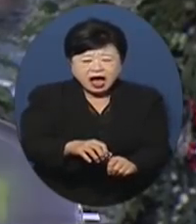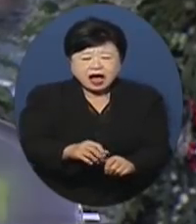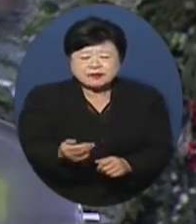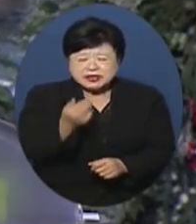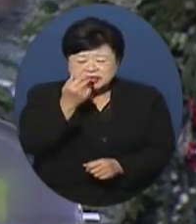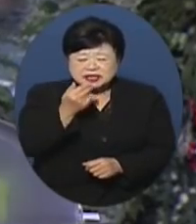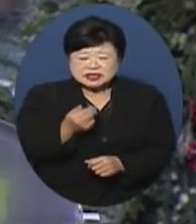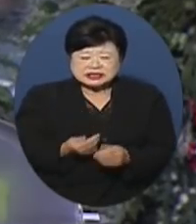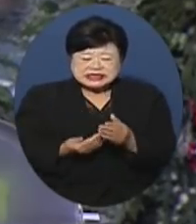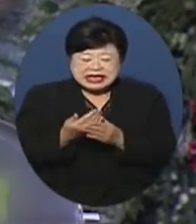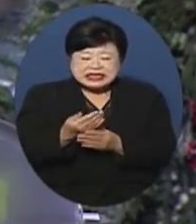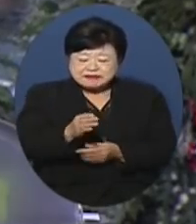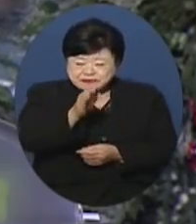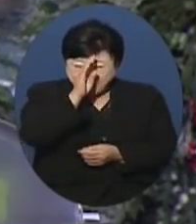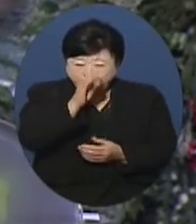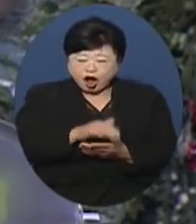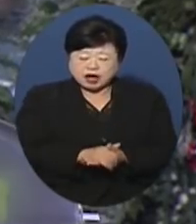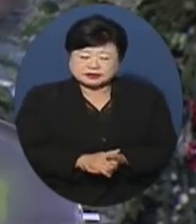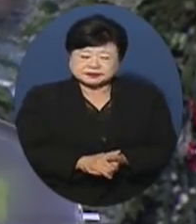병이었던 것입니다.